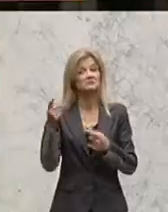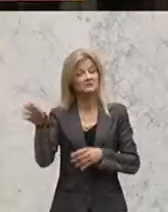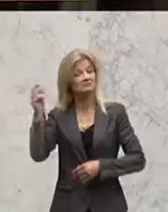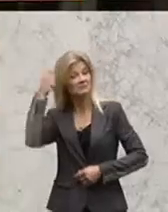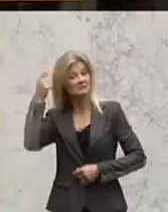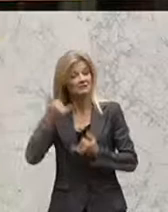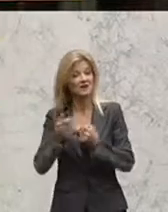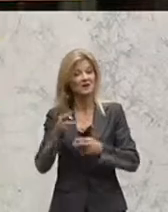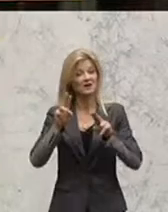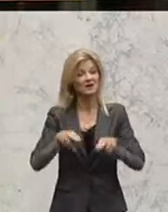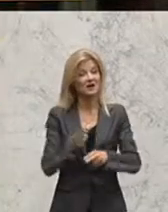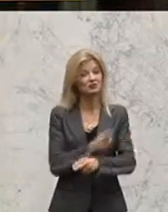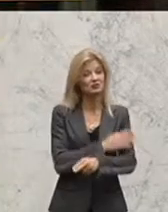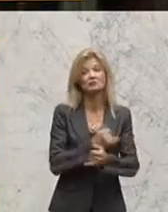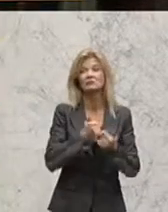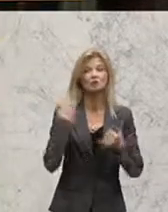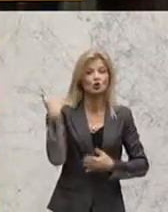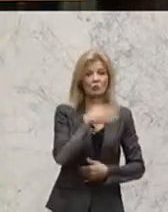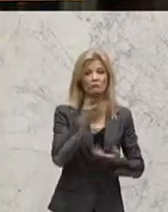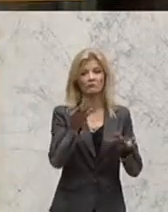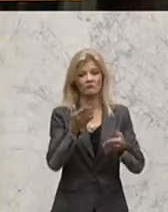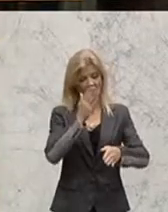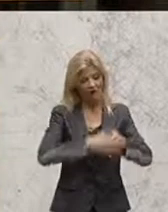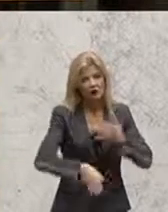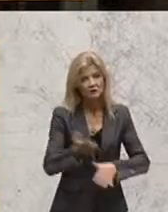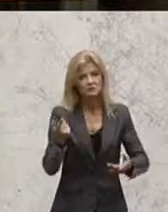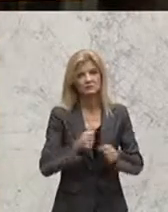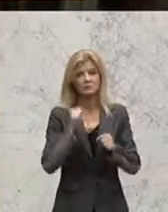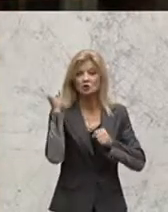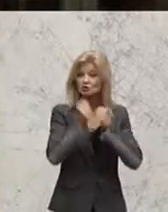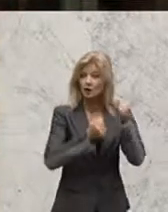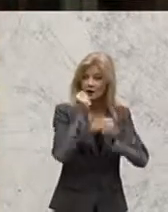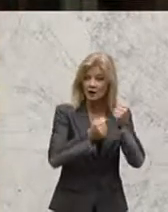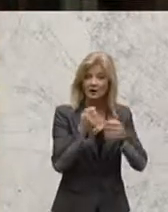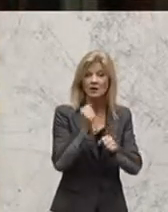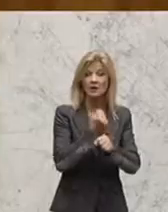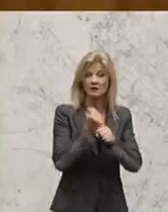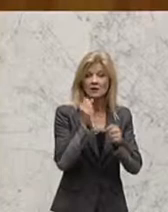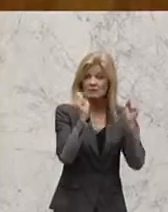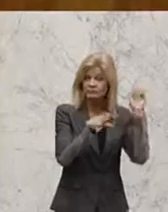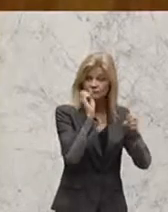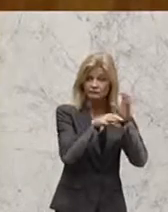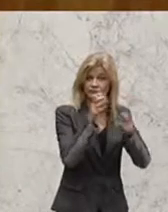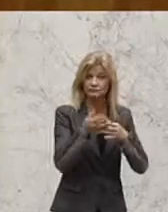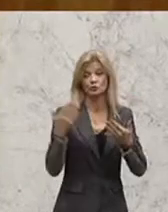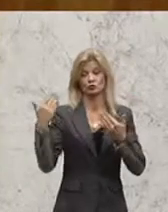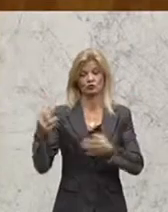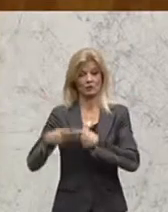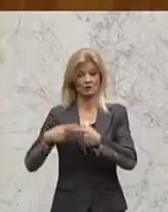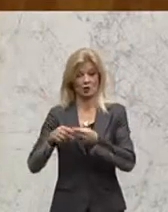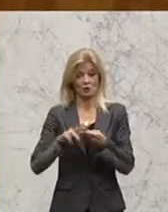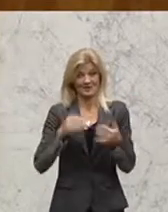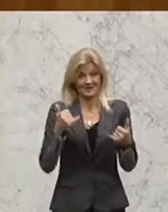Steinigungen stattfinden, Handabhackungen stattfinden. Also unglaubliche Entwicklungen, wo man dann auch so ein Zentrum in Wien